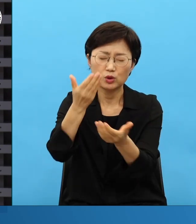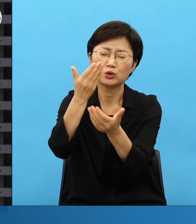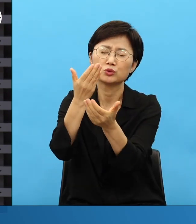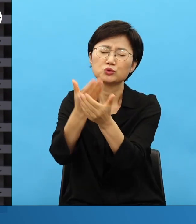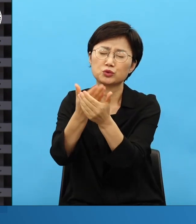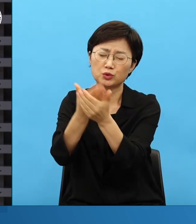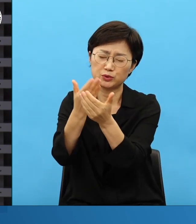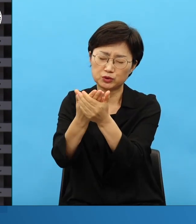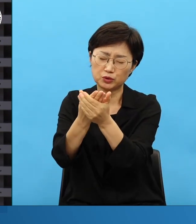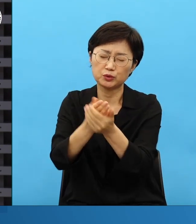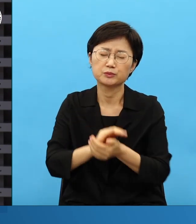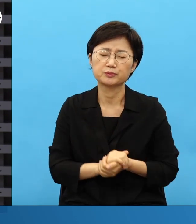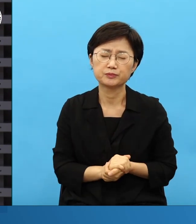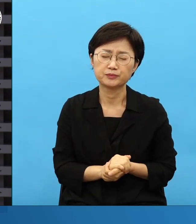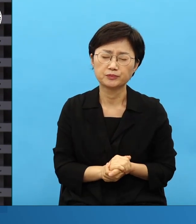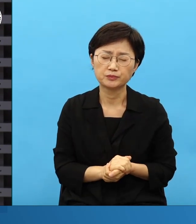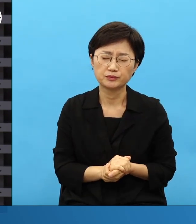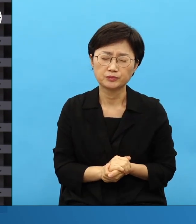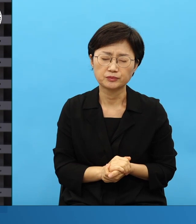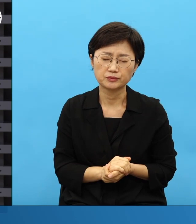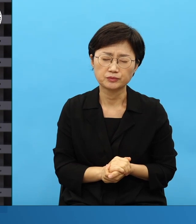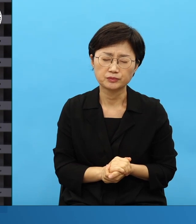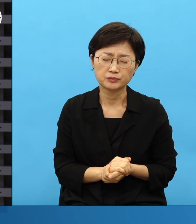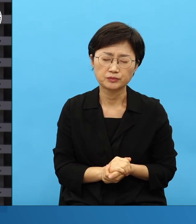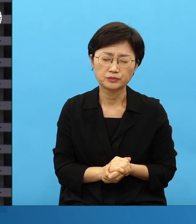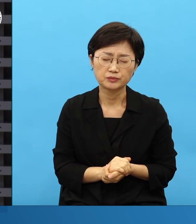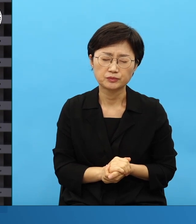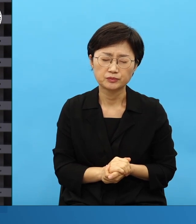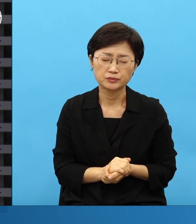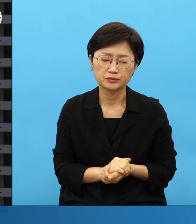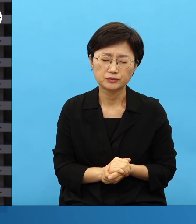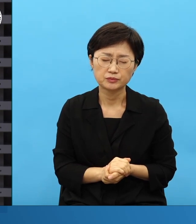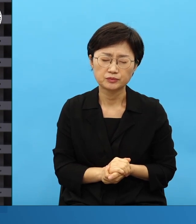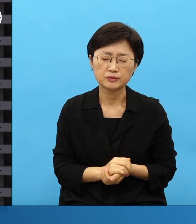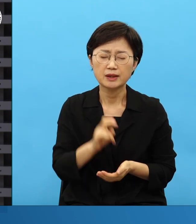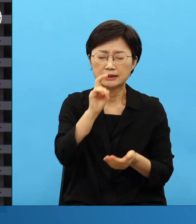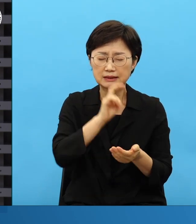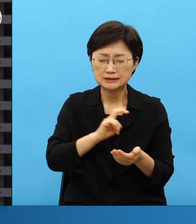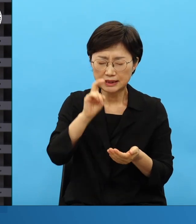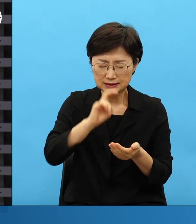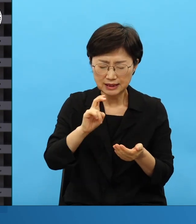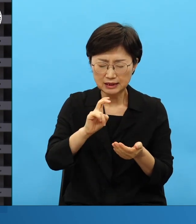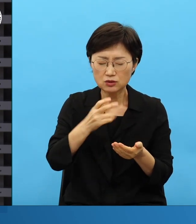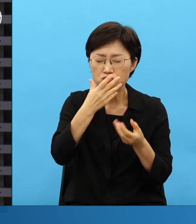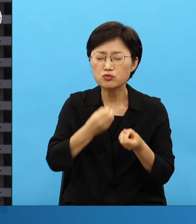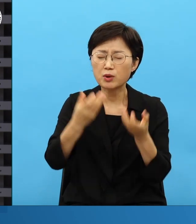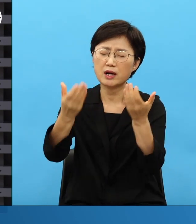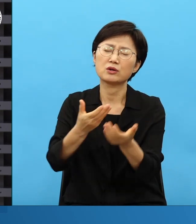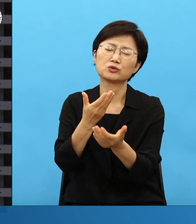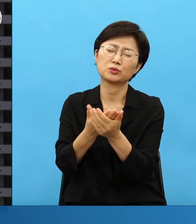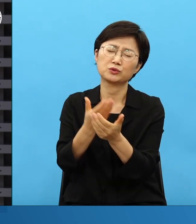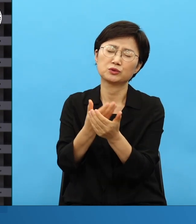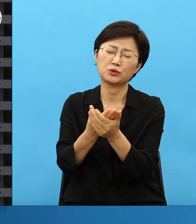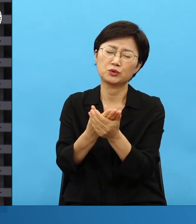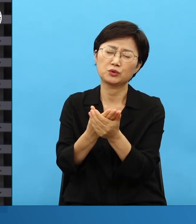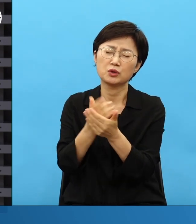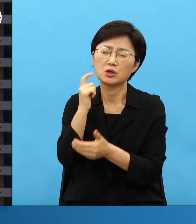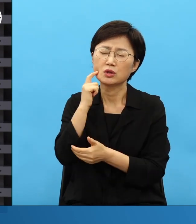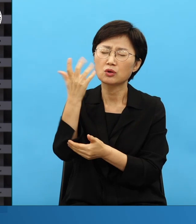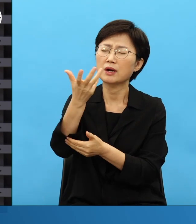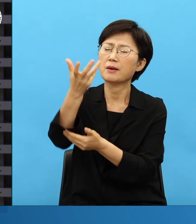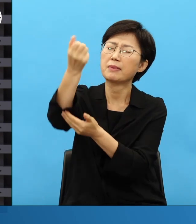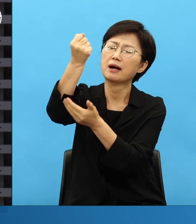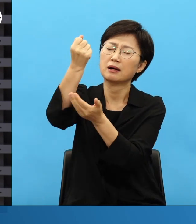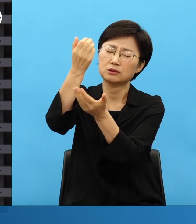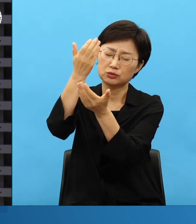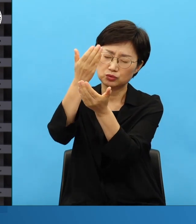places giving worship at this hour together with us through the RUTC TV. 찬양 드리는 성가들을 축복하시고 하나님 영광 받으시는